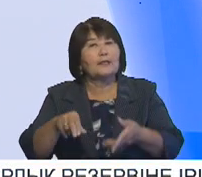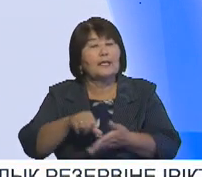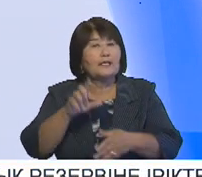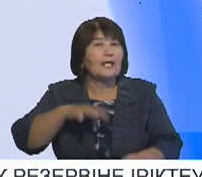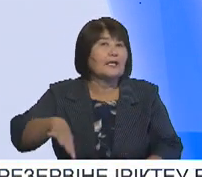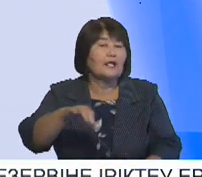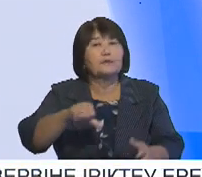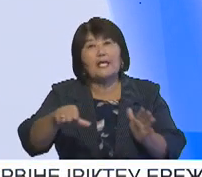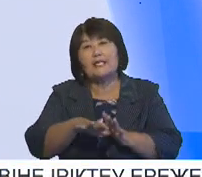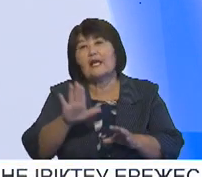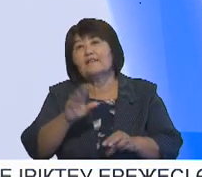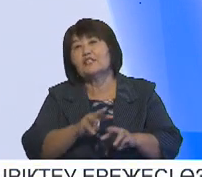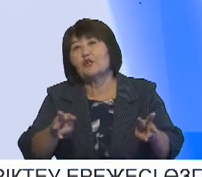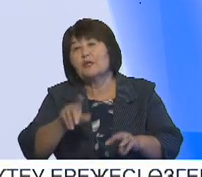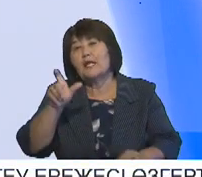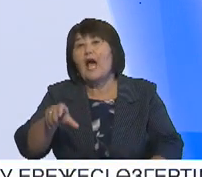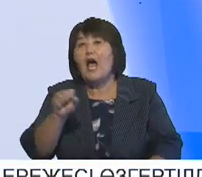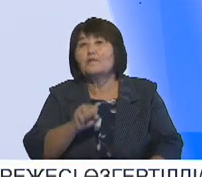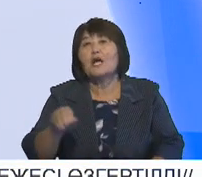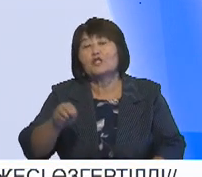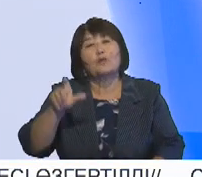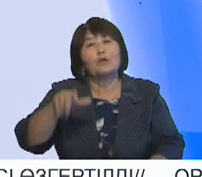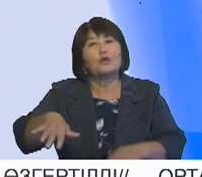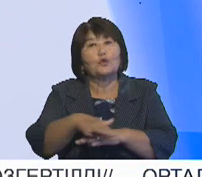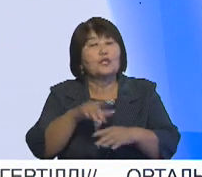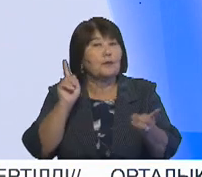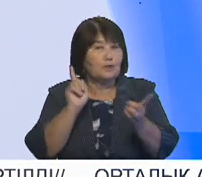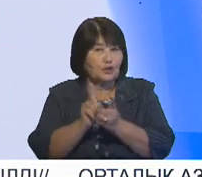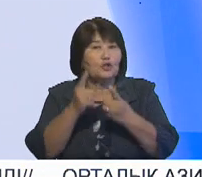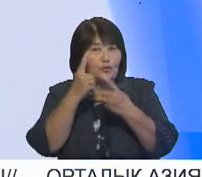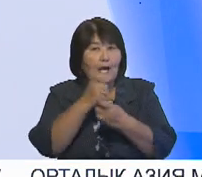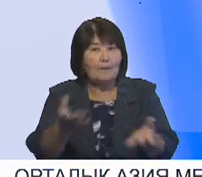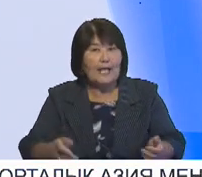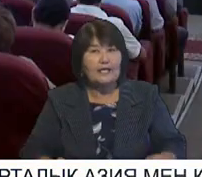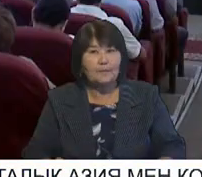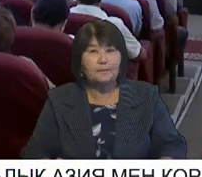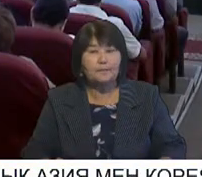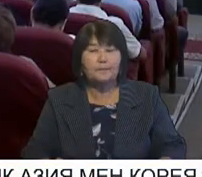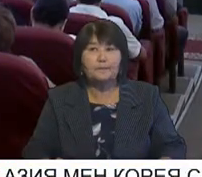еліміздің энергетика вице-министрі Әлібек Жамауов тұрғындармен жүздесуінде хабарлады.